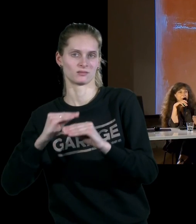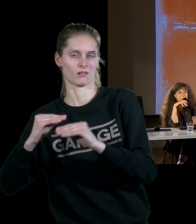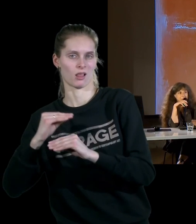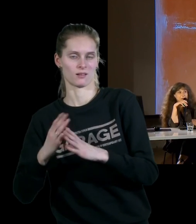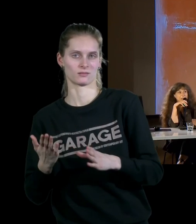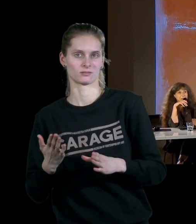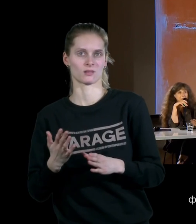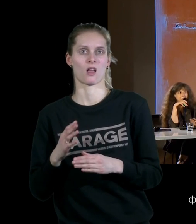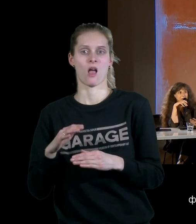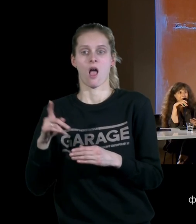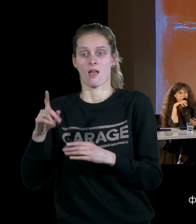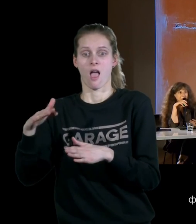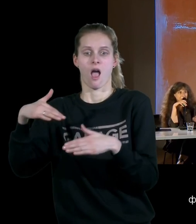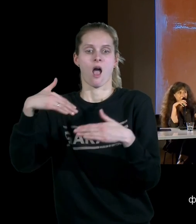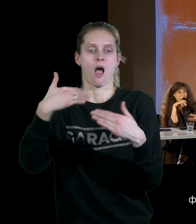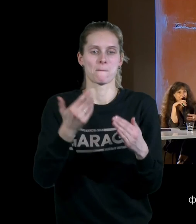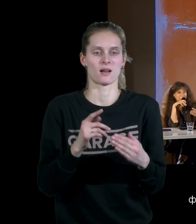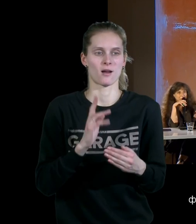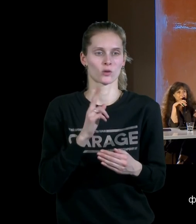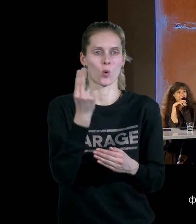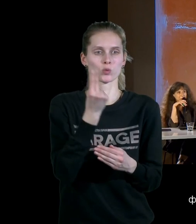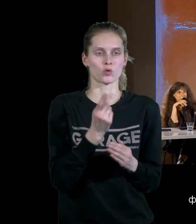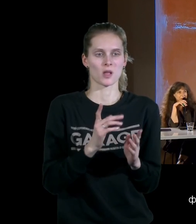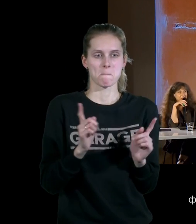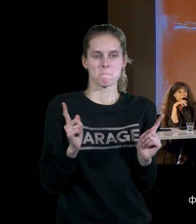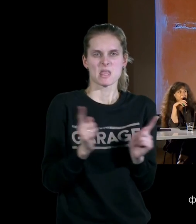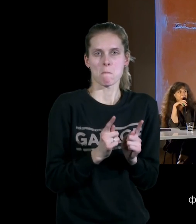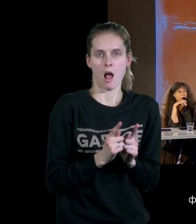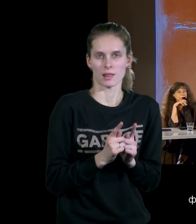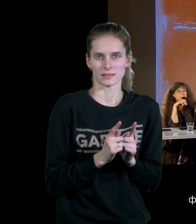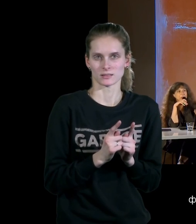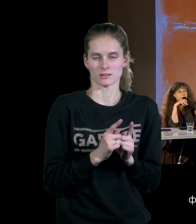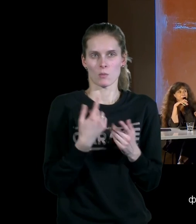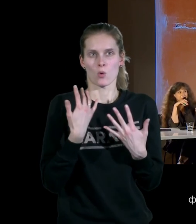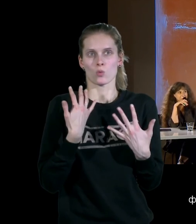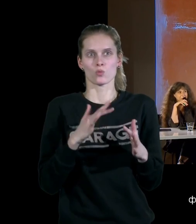генерации, например, минималисты, которые создают вот ту же игру там, цвета, формы, пространства,